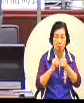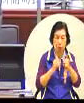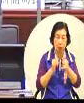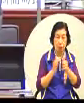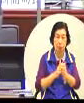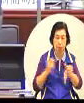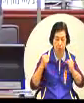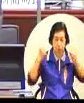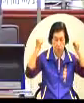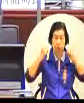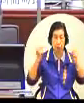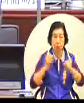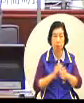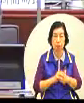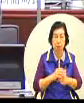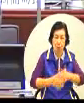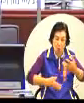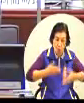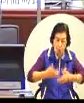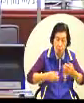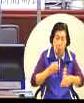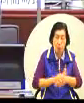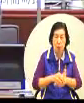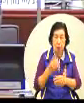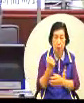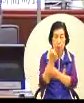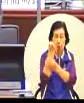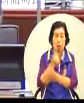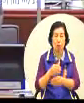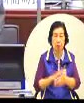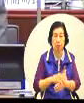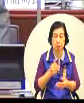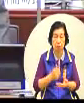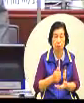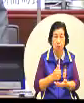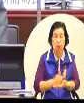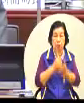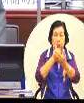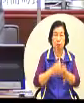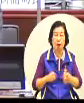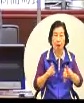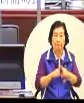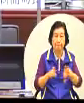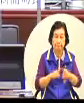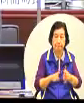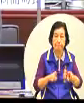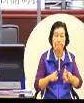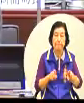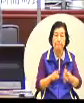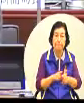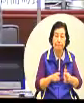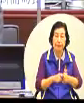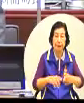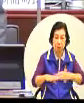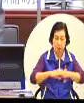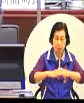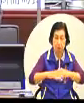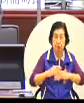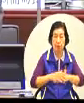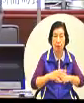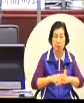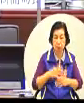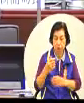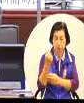的热衷，争取原住民的尊严跟平等跟原住民的权